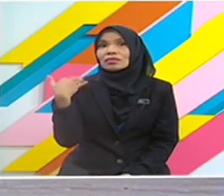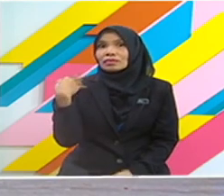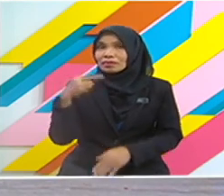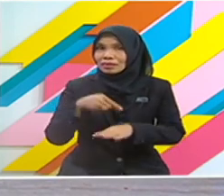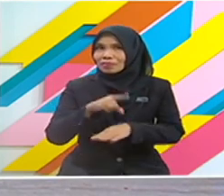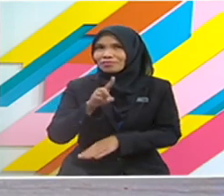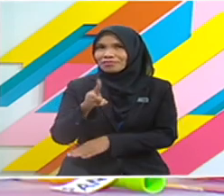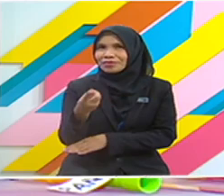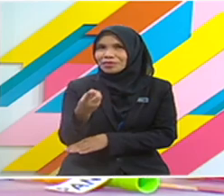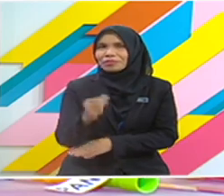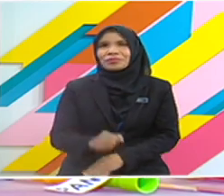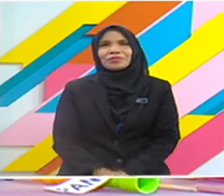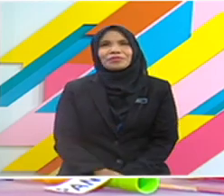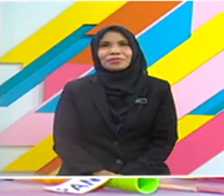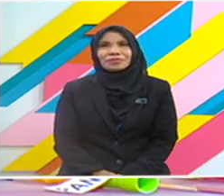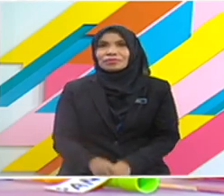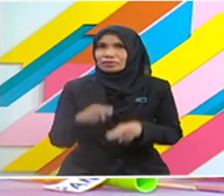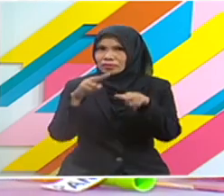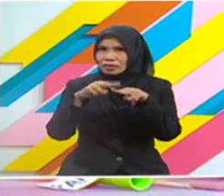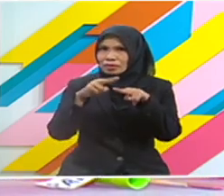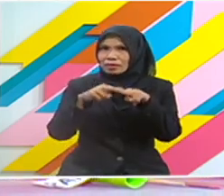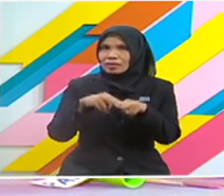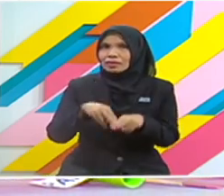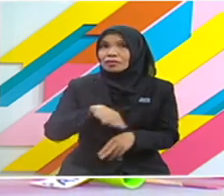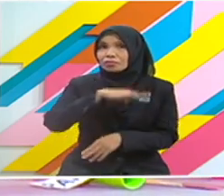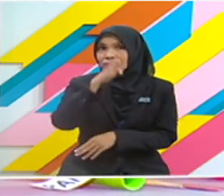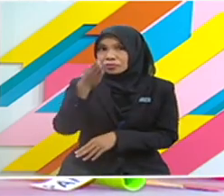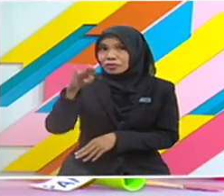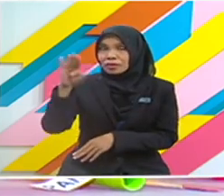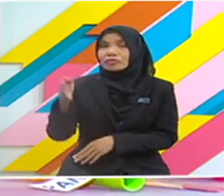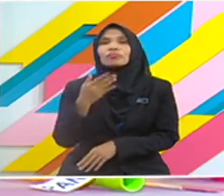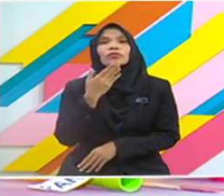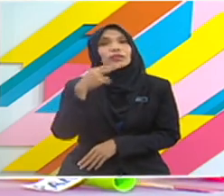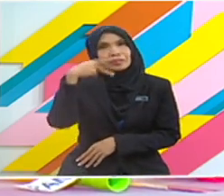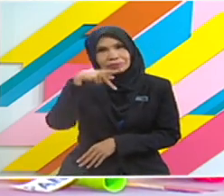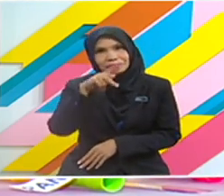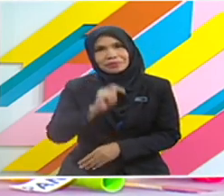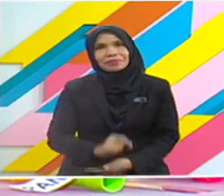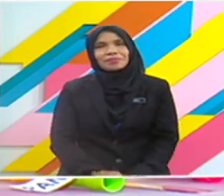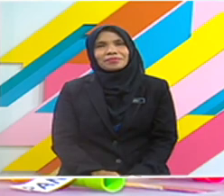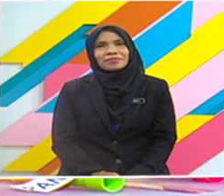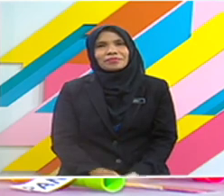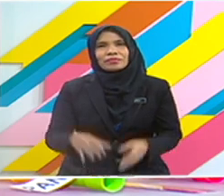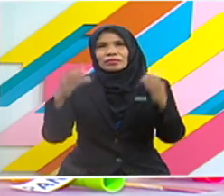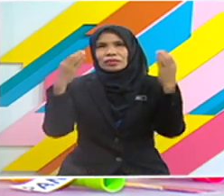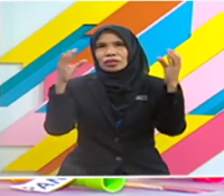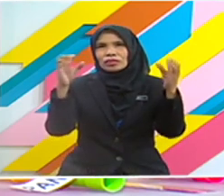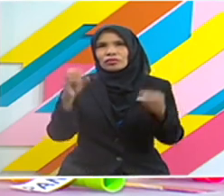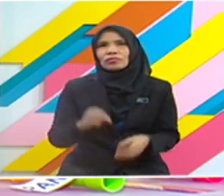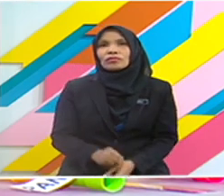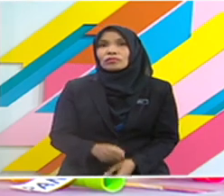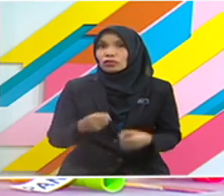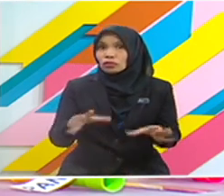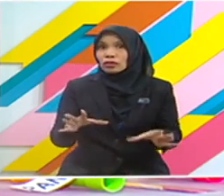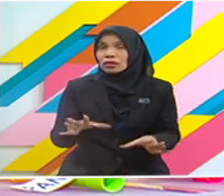adalah garam bukit lah. Dia warna pink sikit. Okey. Cikgu Syairah telah merasa keempat-empat bahan yang